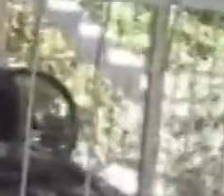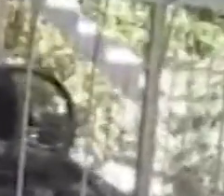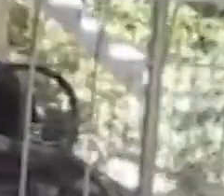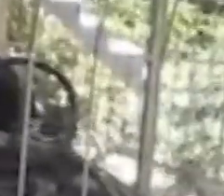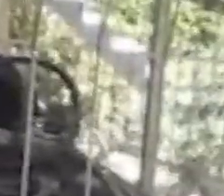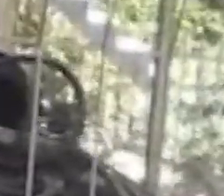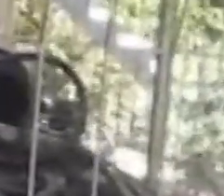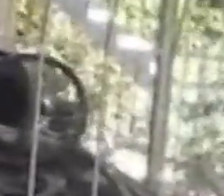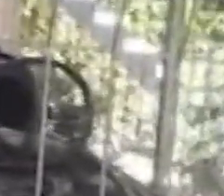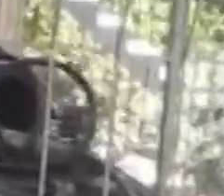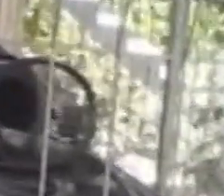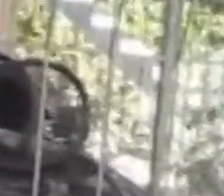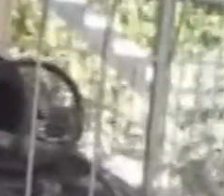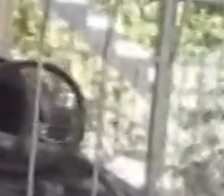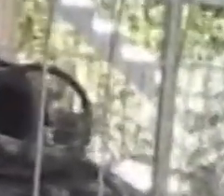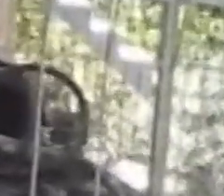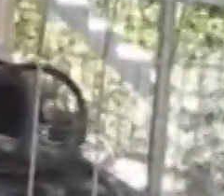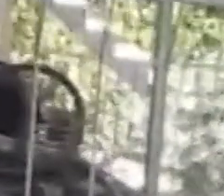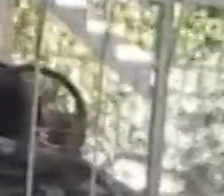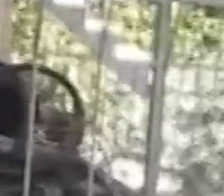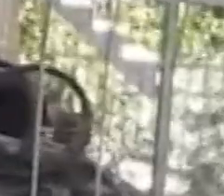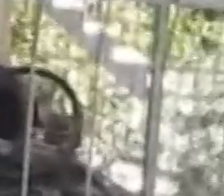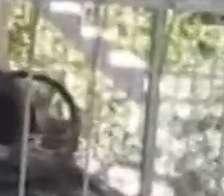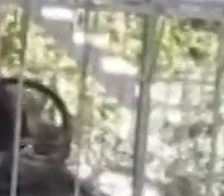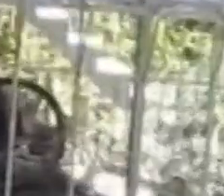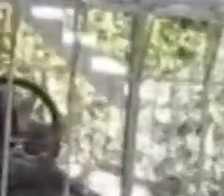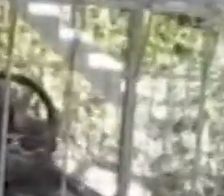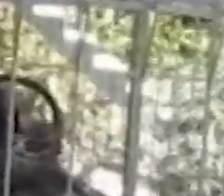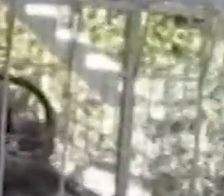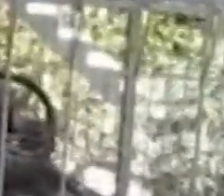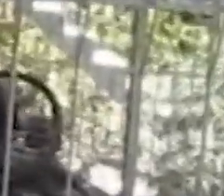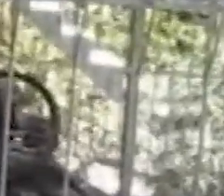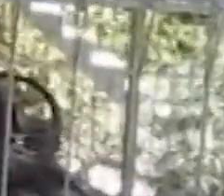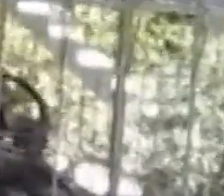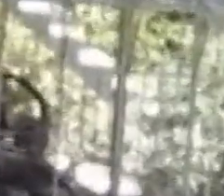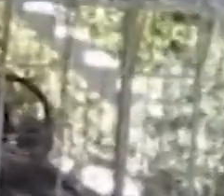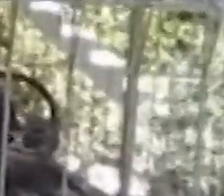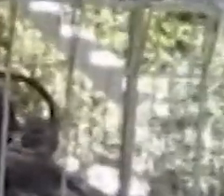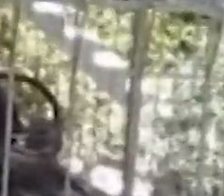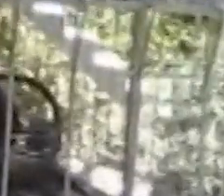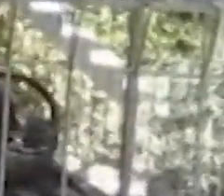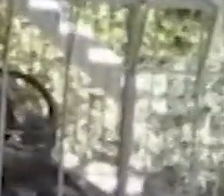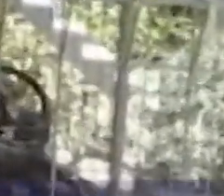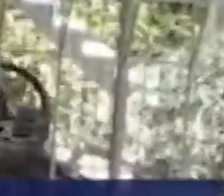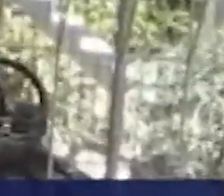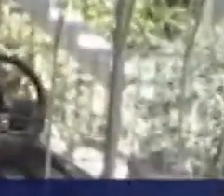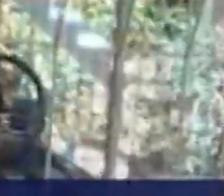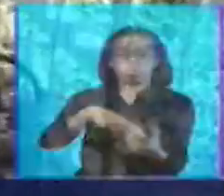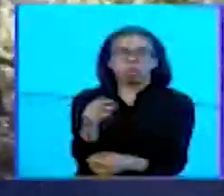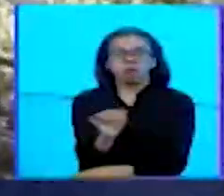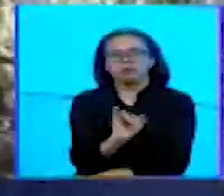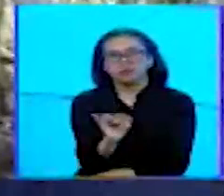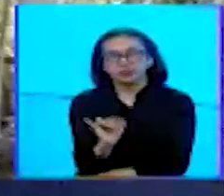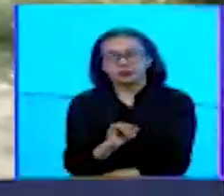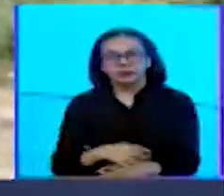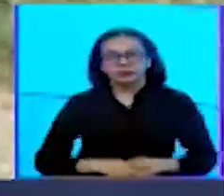di pengolahan IPA Semanggi tidak bisa beroperasional karena nggak memungkinkan karena sudah tercemar dari